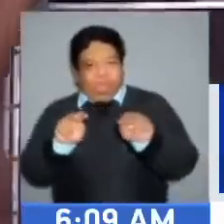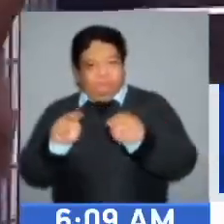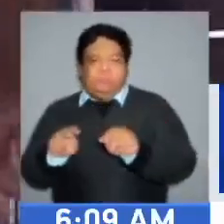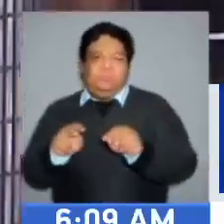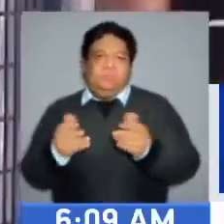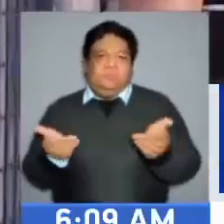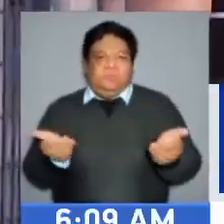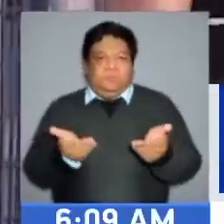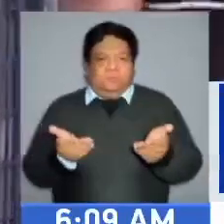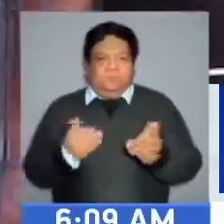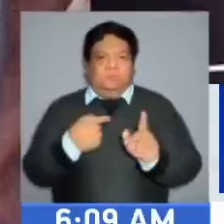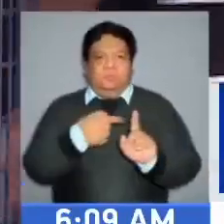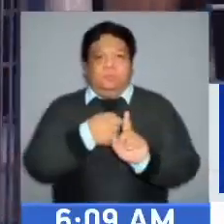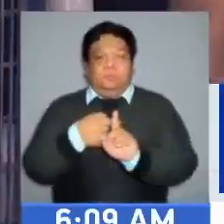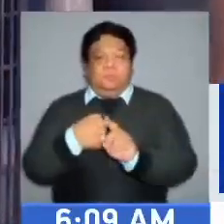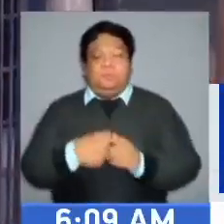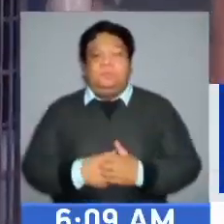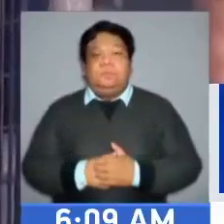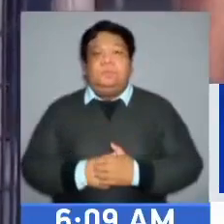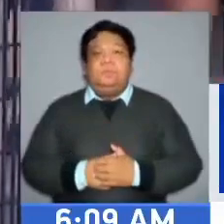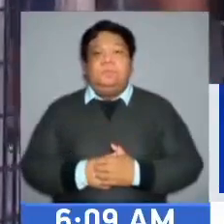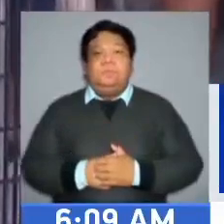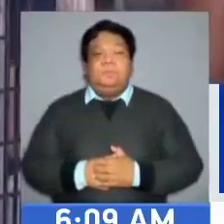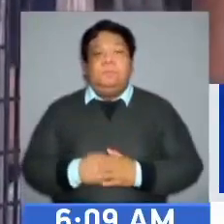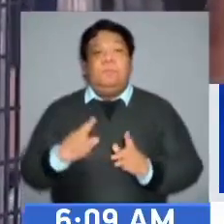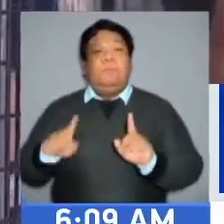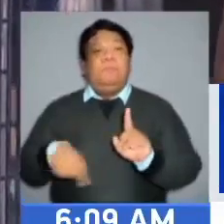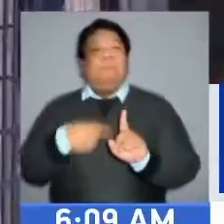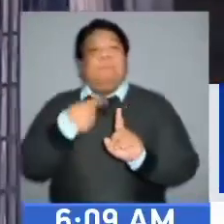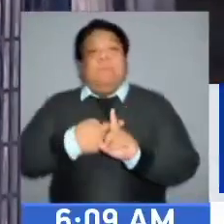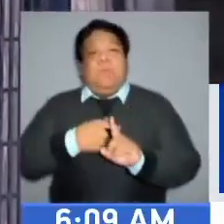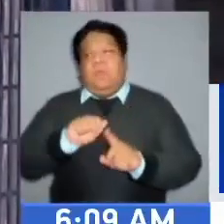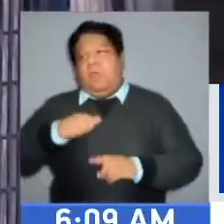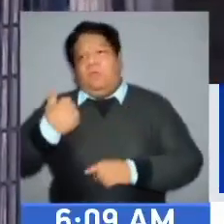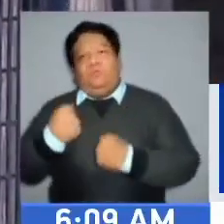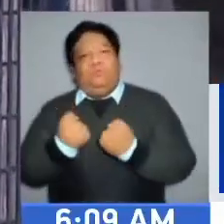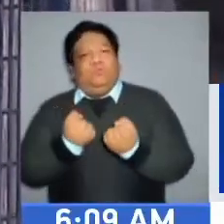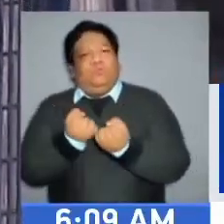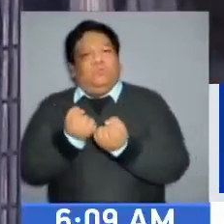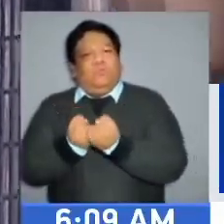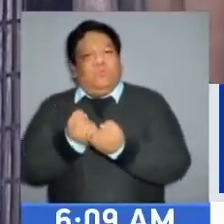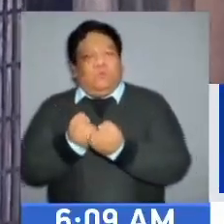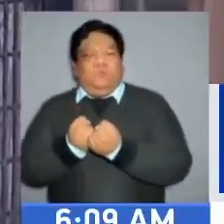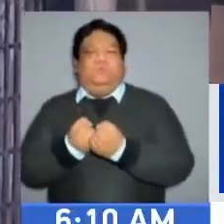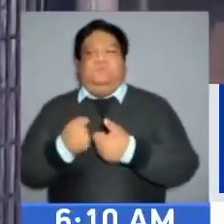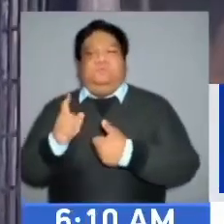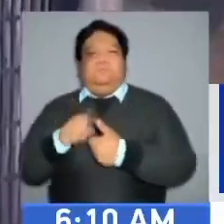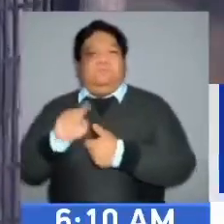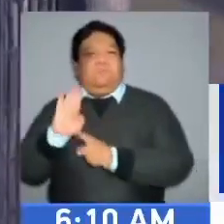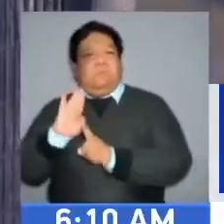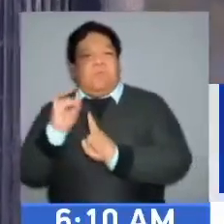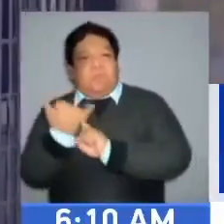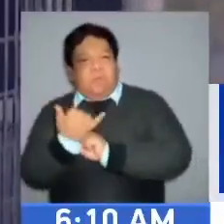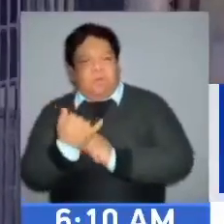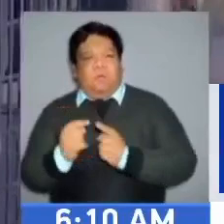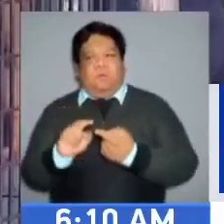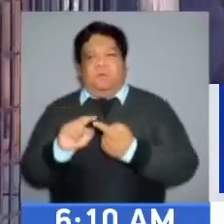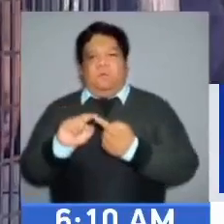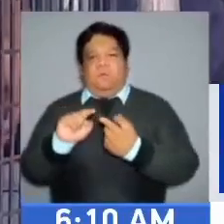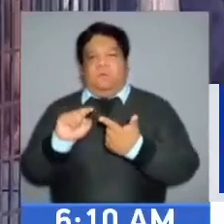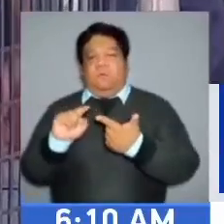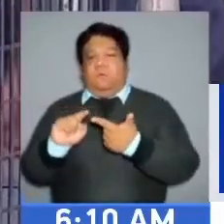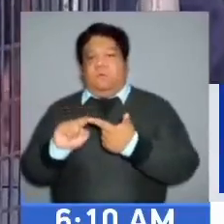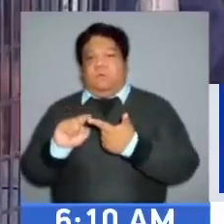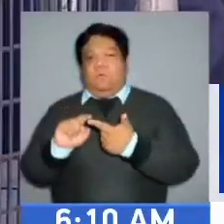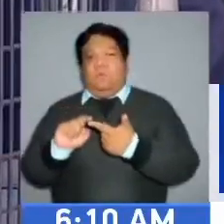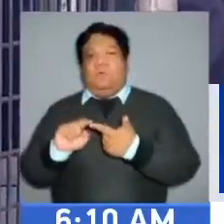pa po riyan yung mga tinatawag nating force multipliers, mga kawaninang barangay, kawaninang Manila Traffic and Parking Bureau. May nakita